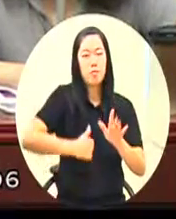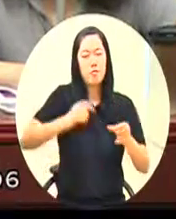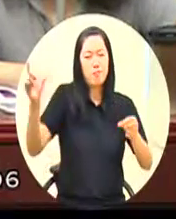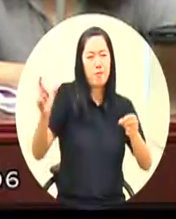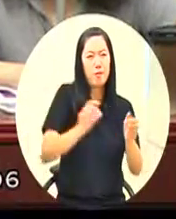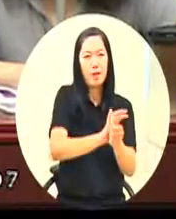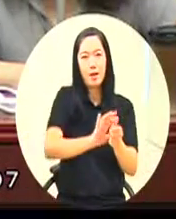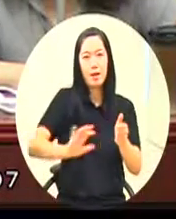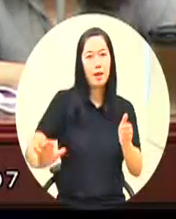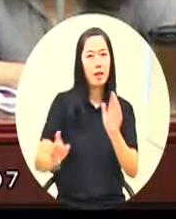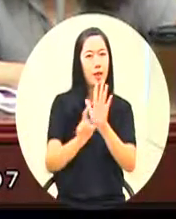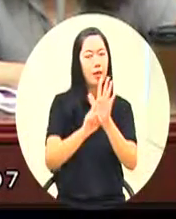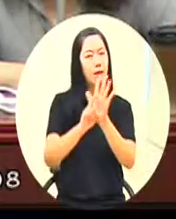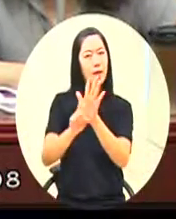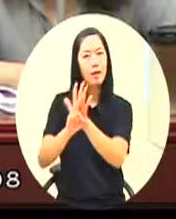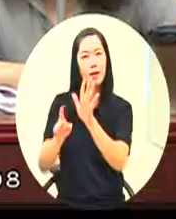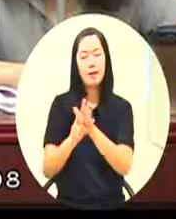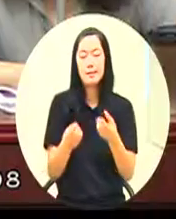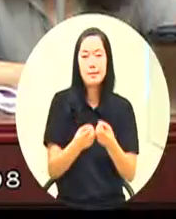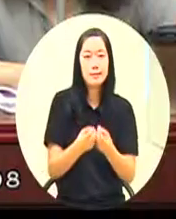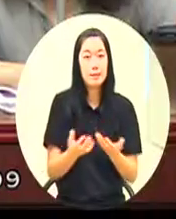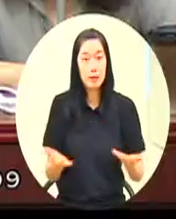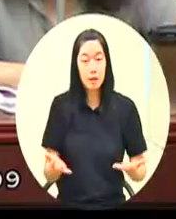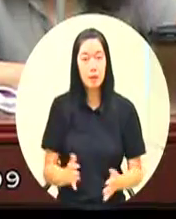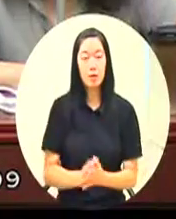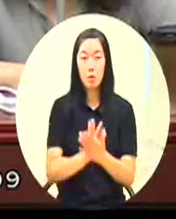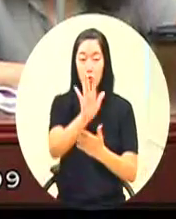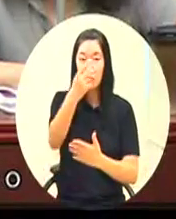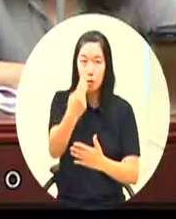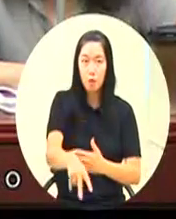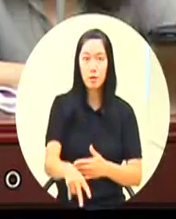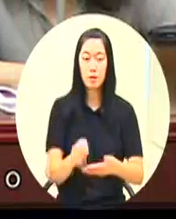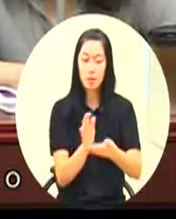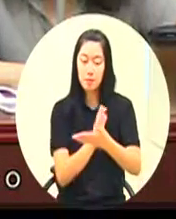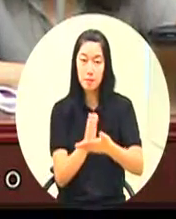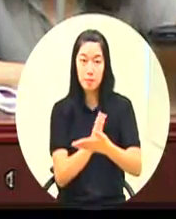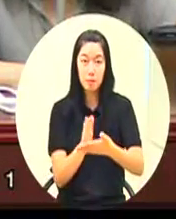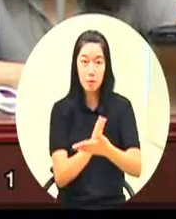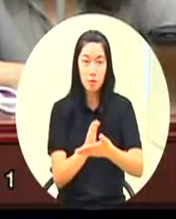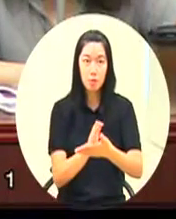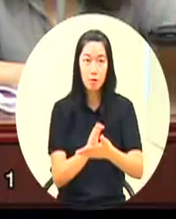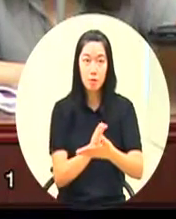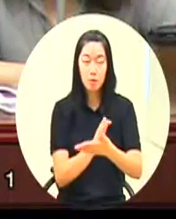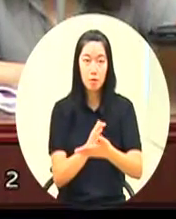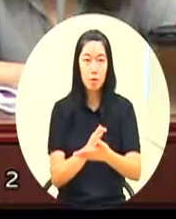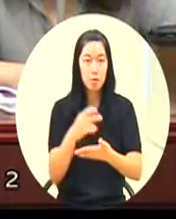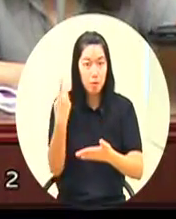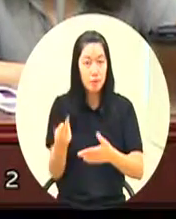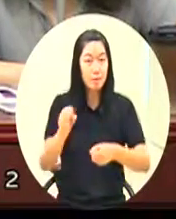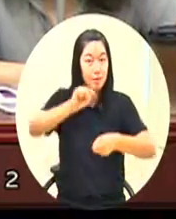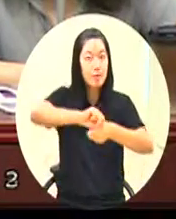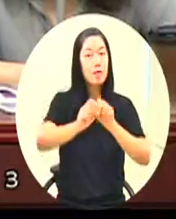响了。对，那其实我们后续有在评估啦，有在评估要再次演出。